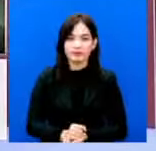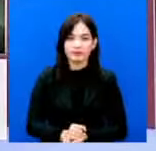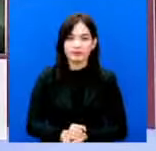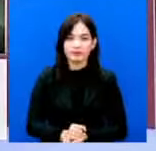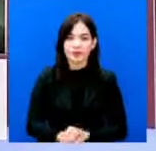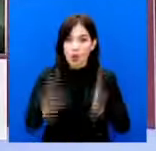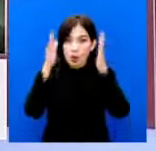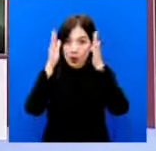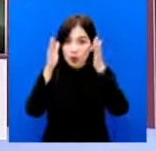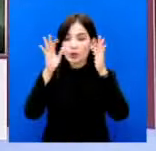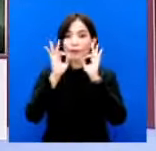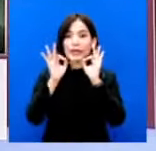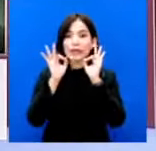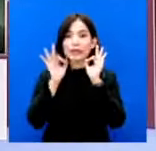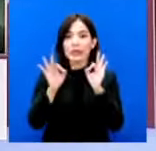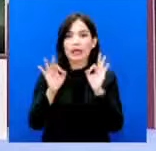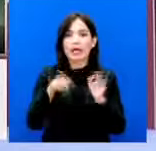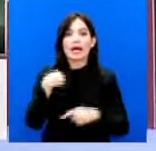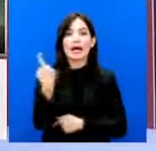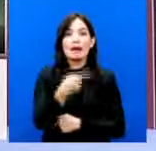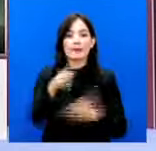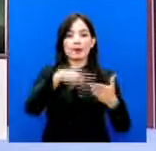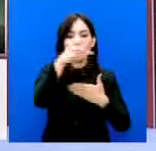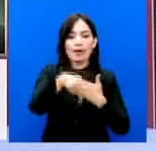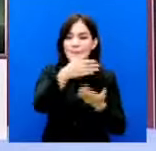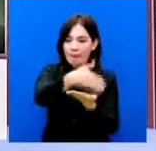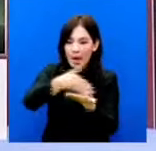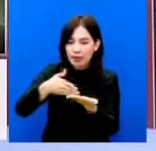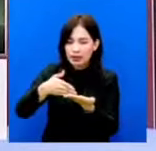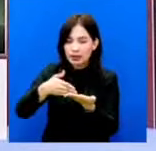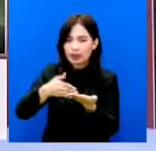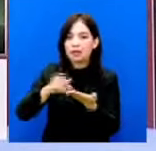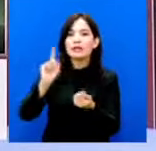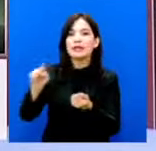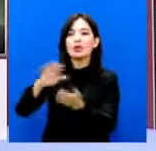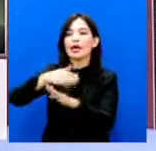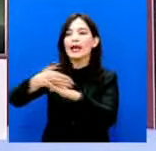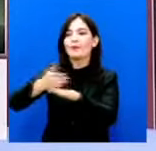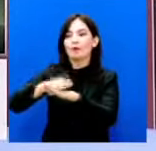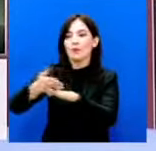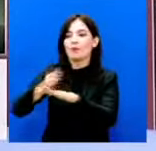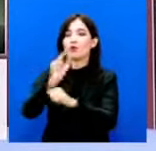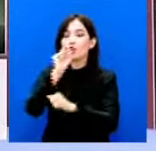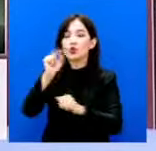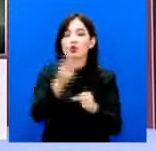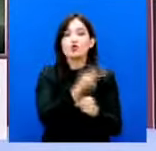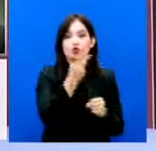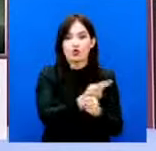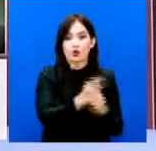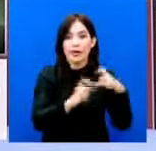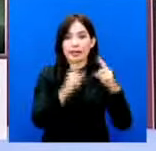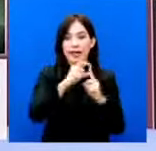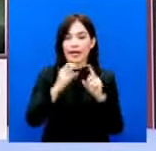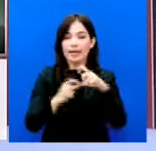Di bidang pendidikan, kenapa sampai kami programkan kita bagikan 1 unit laptop untuk setiap guru, baik SD,